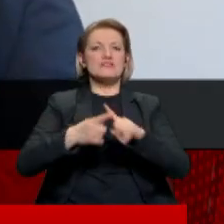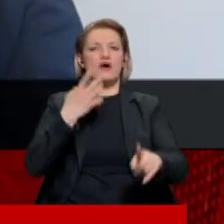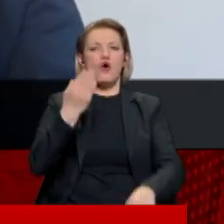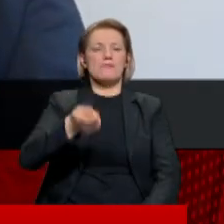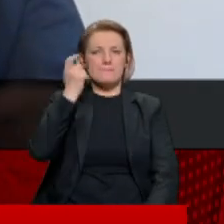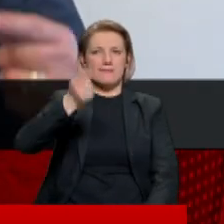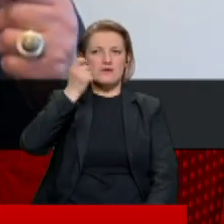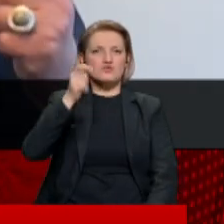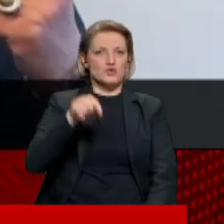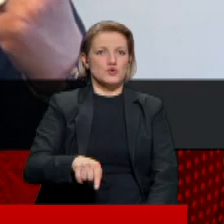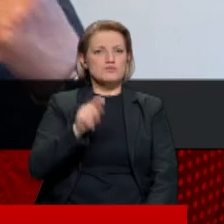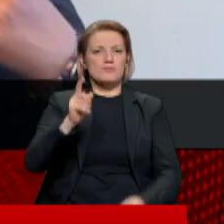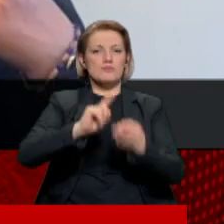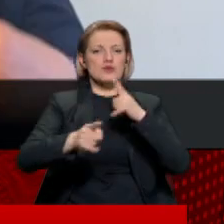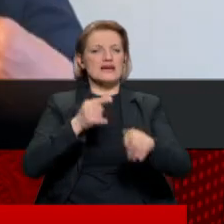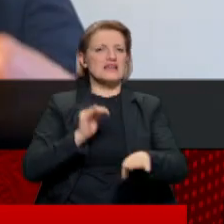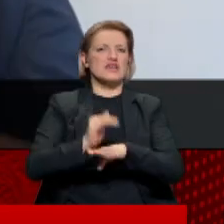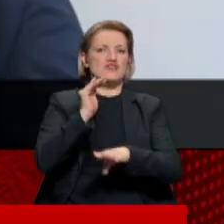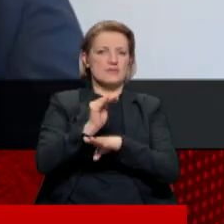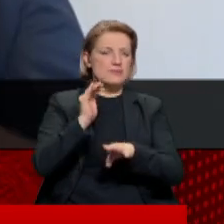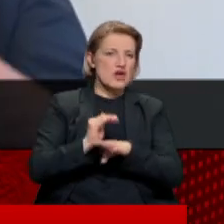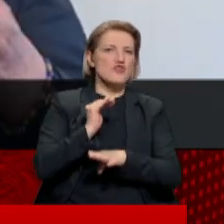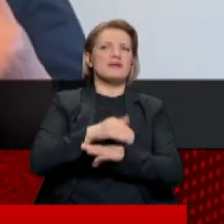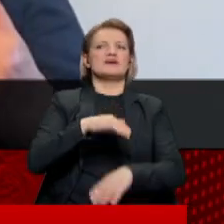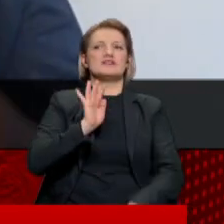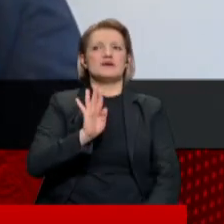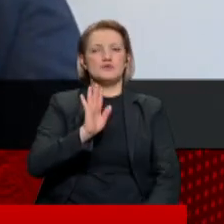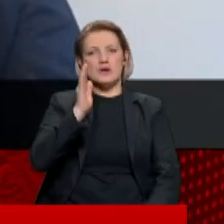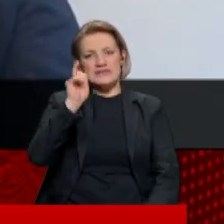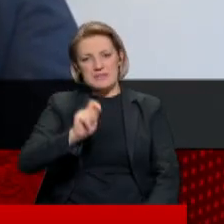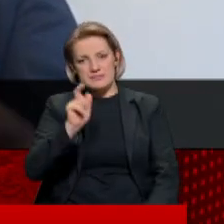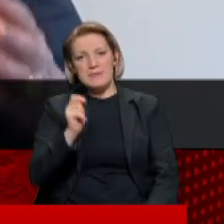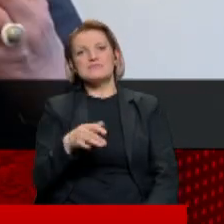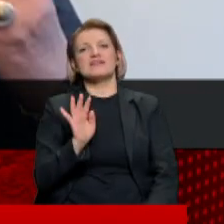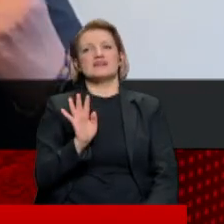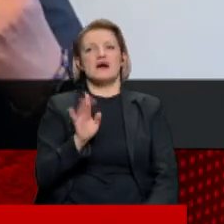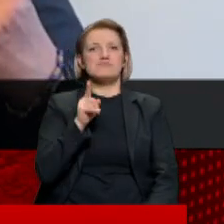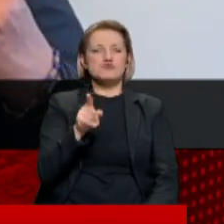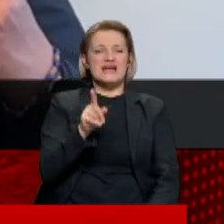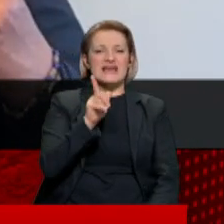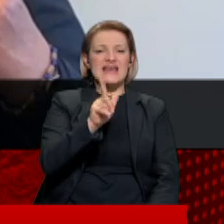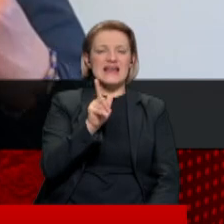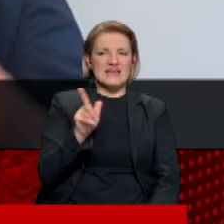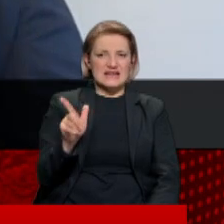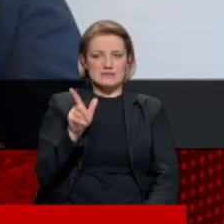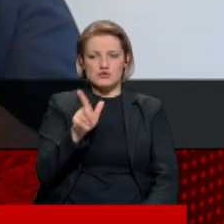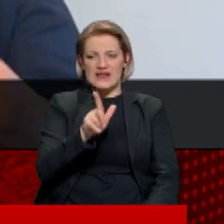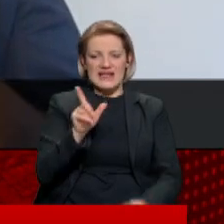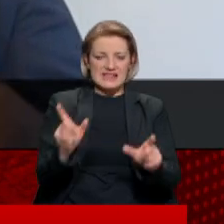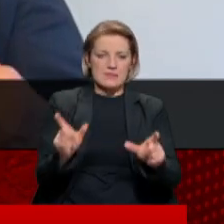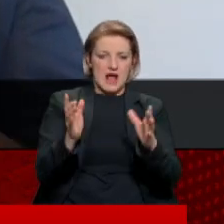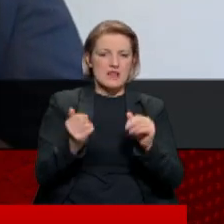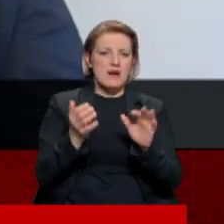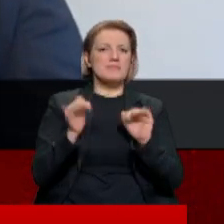olmak zorunda. Bu politikanın yaşayıp yaşayıp yaşamadığını, uygulanıp uygulanmadığını, bunlar için gerekli